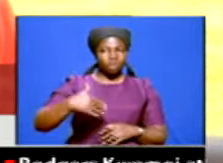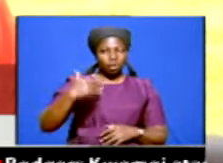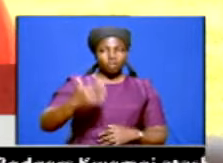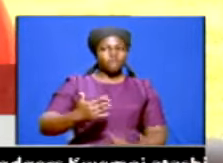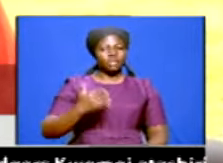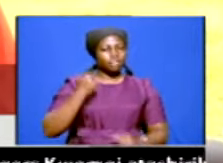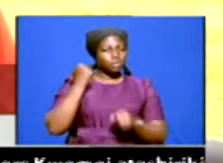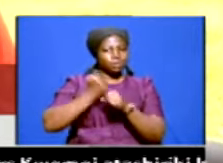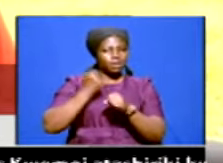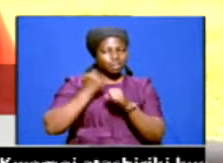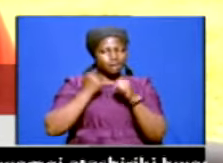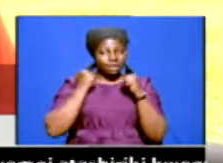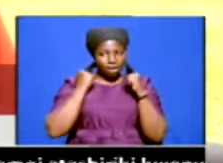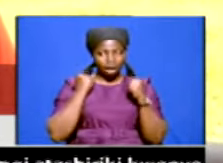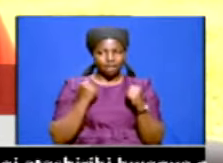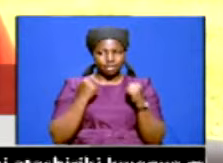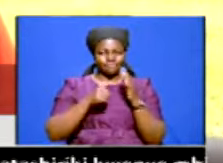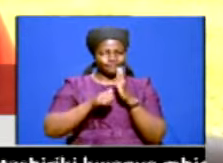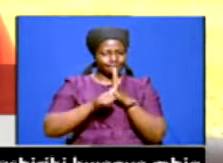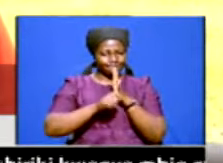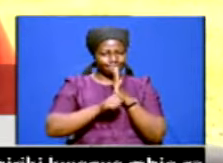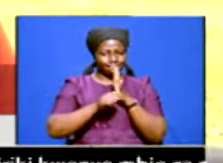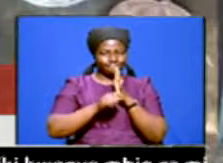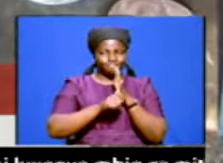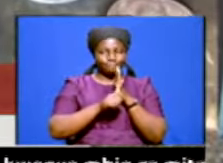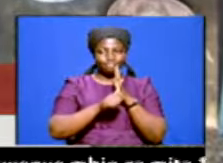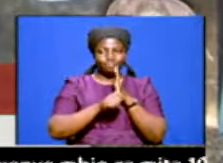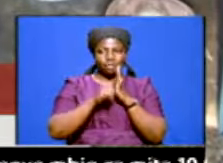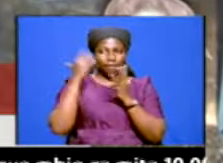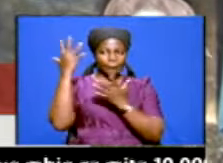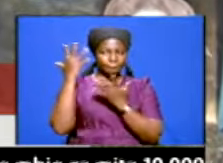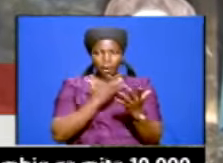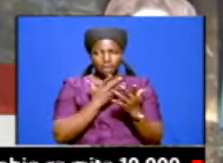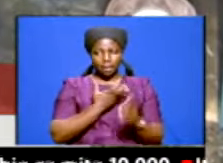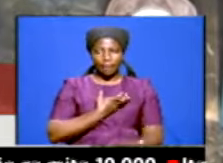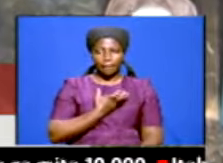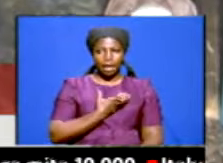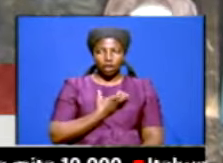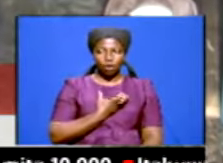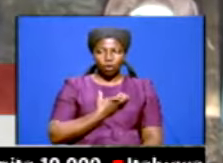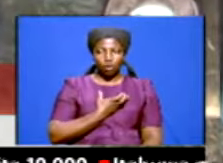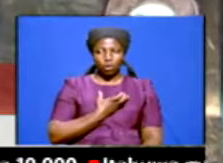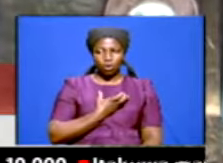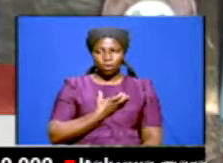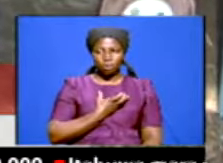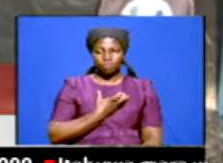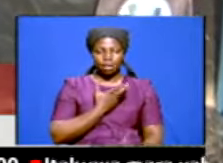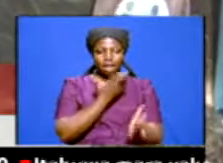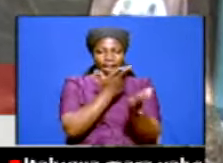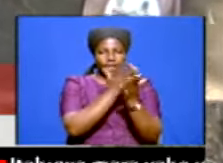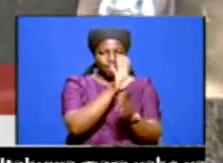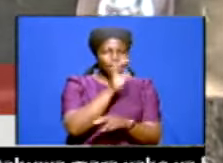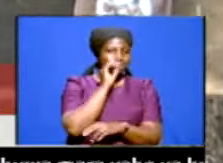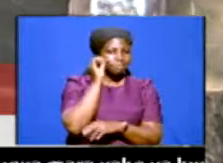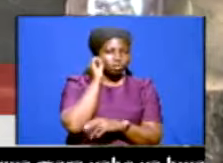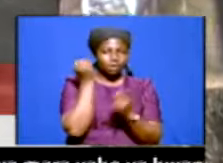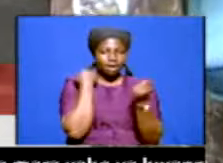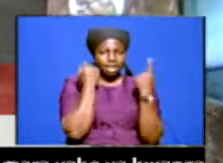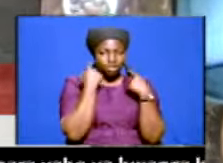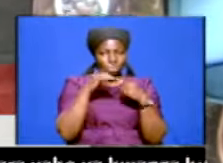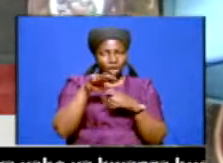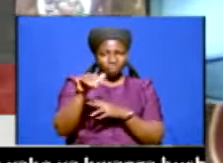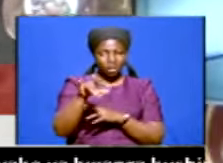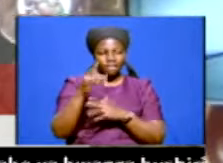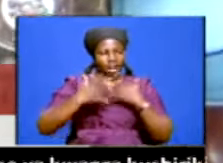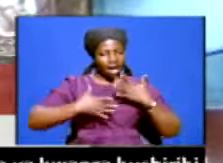sitahiti sana ili nilete medali. Tukiwasili nyumbani kwake kaunti ya Kericho, Chumo anafurahia